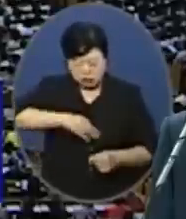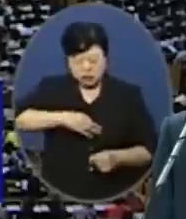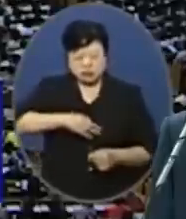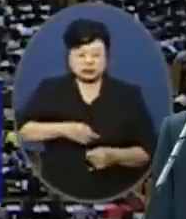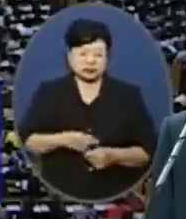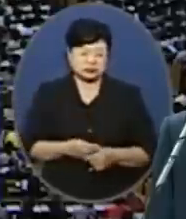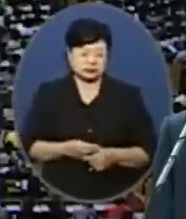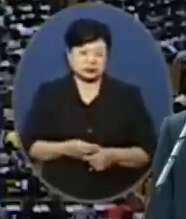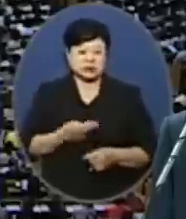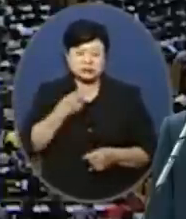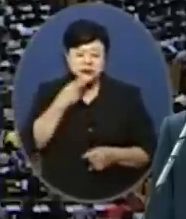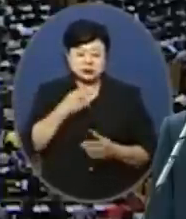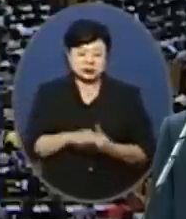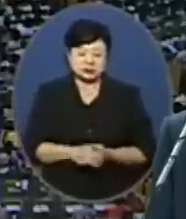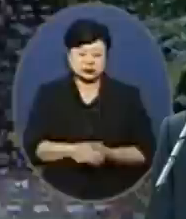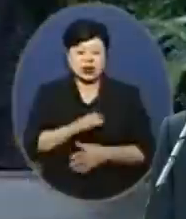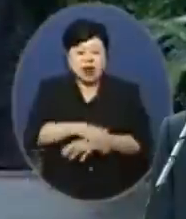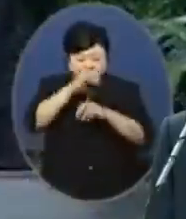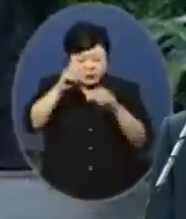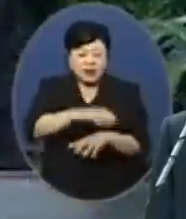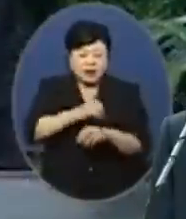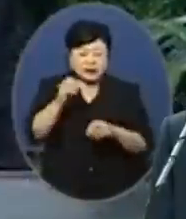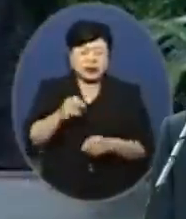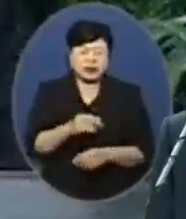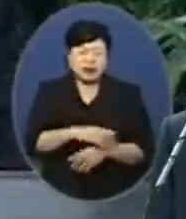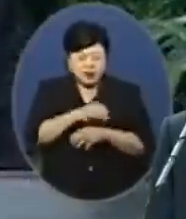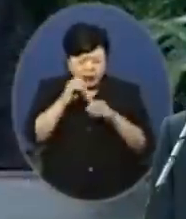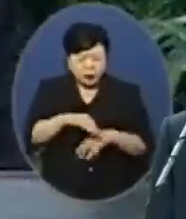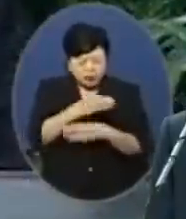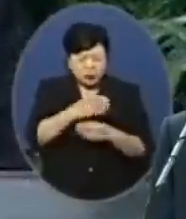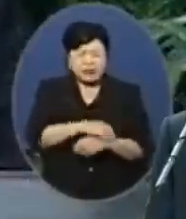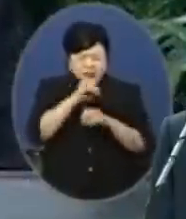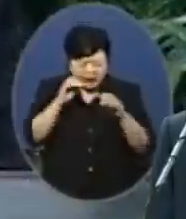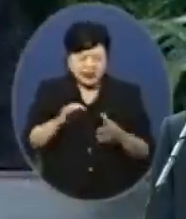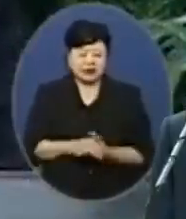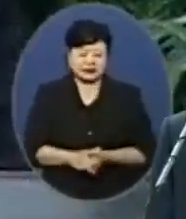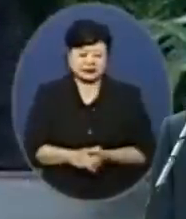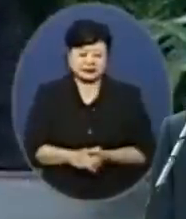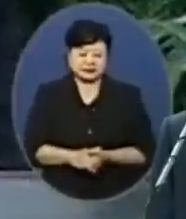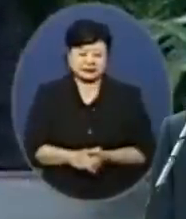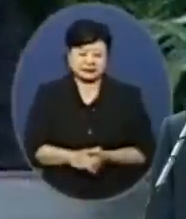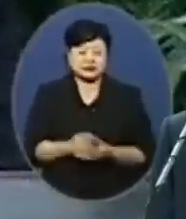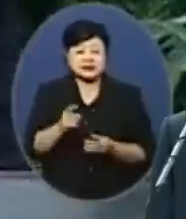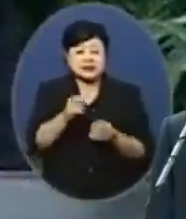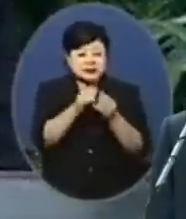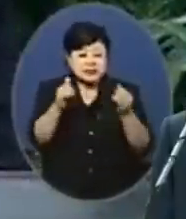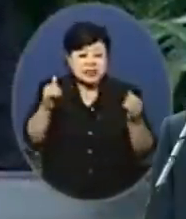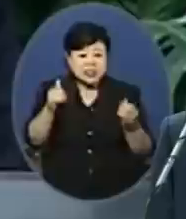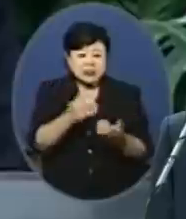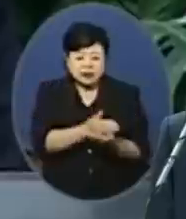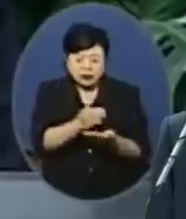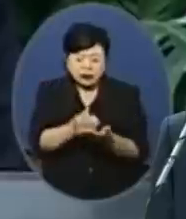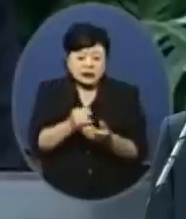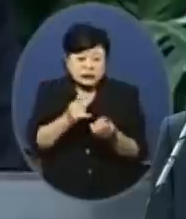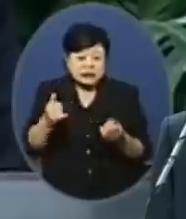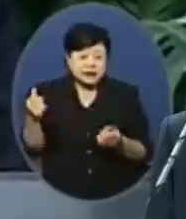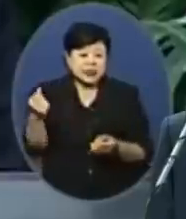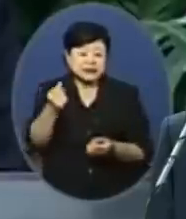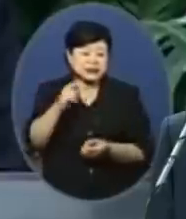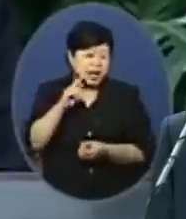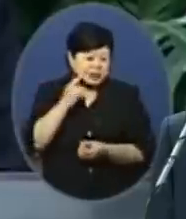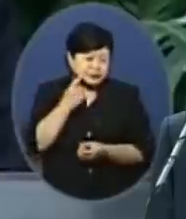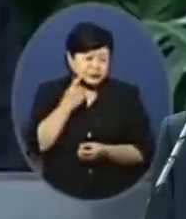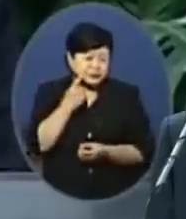것이로다. 헛되고 헛되며 또 헛되고 헛되니 모든 것이 헛되다고, 이 사람은 온갖 인간이 말하는